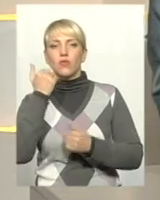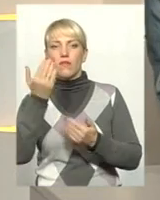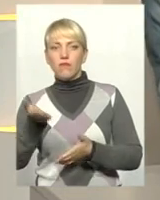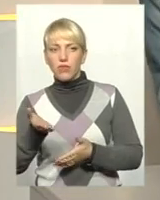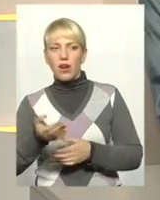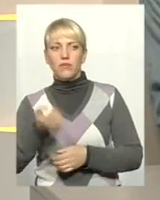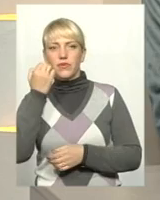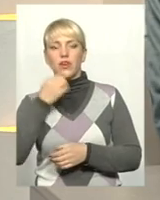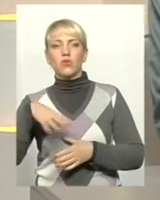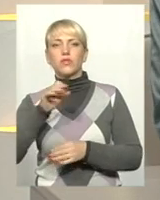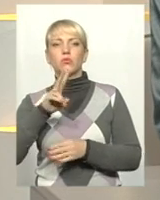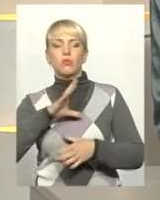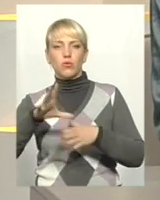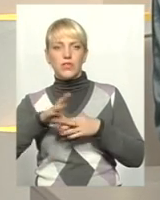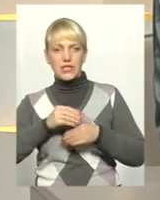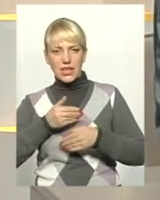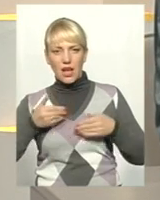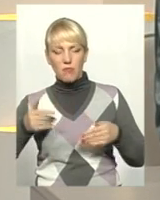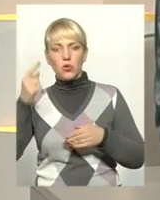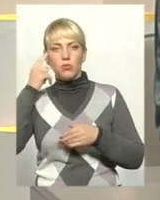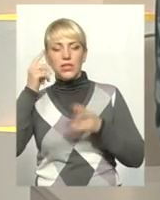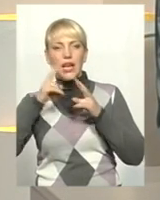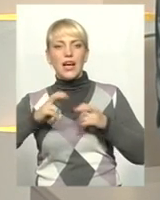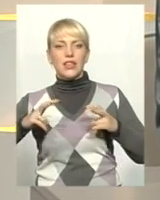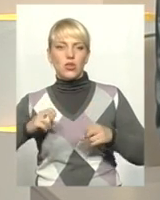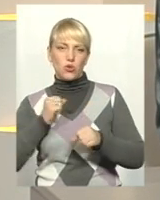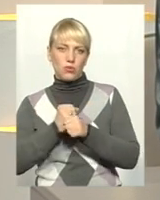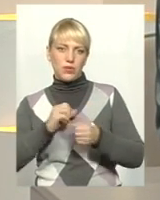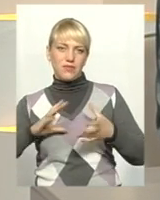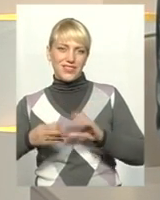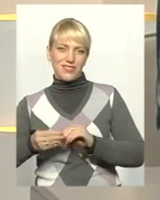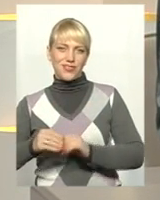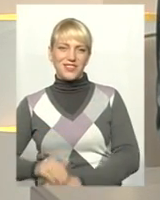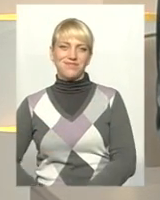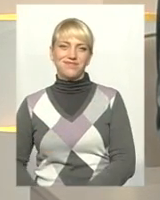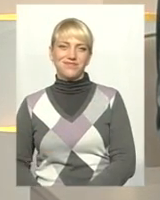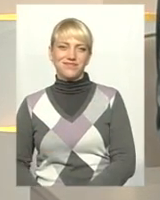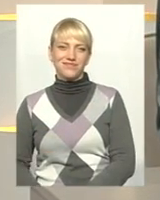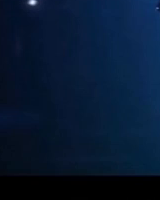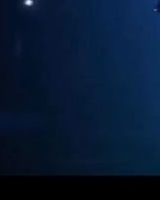Дякую всім, хто був з нами. Думайте, аналізуйте, робіть висновки. Побачимось.